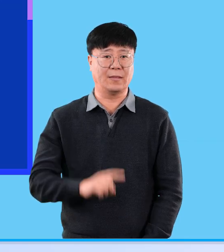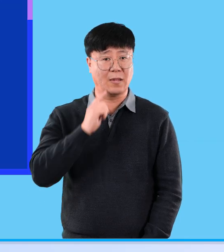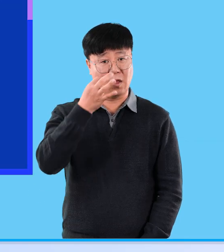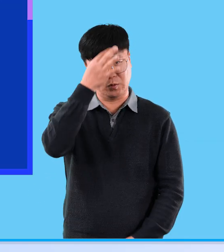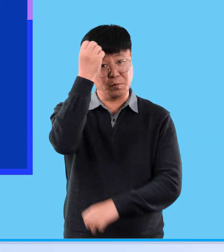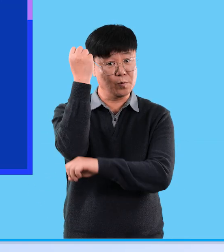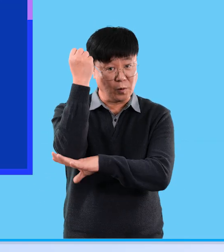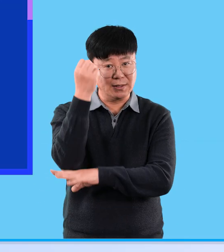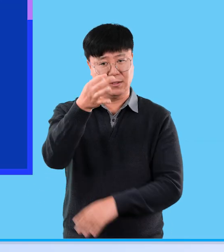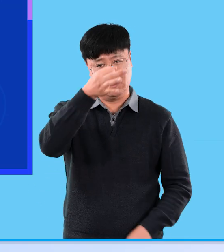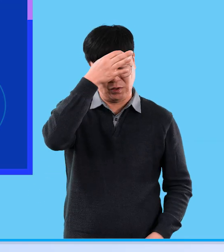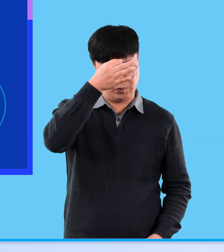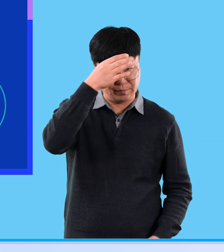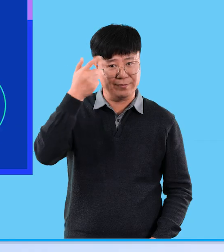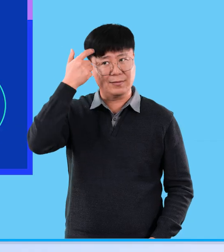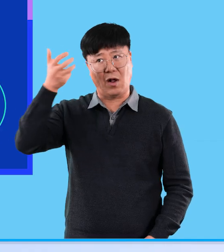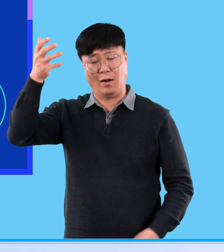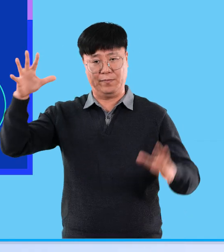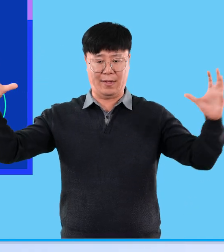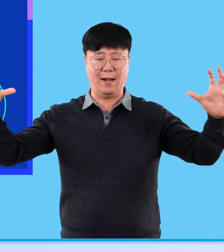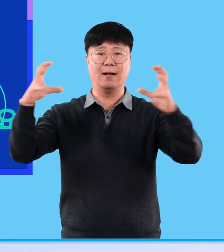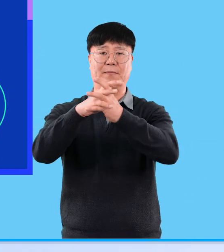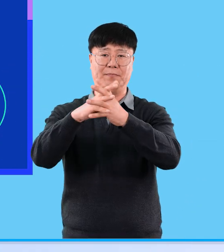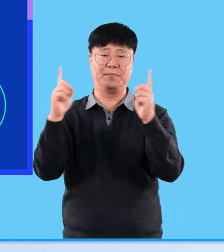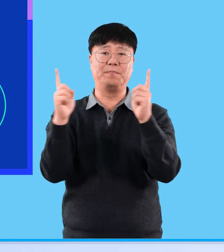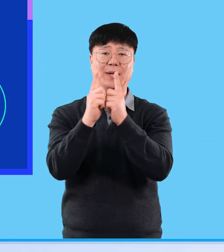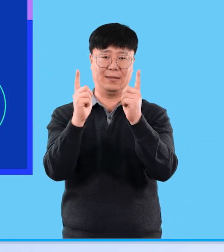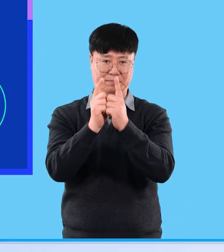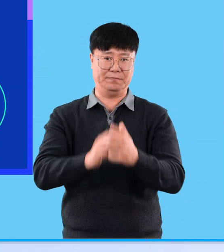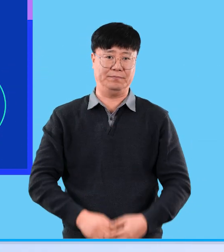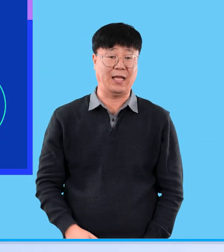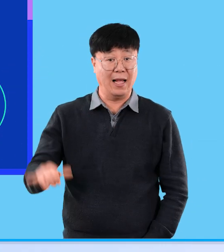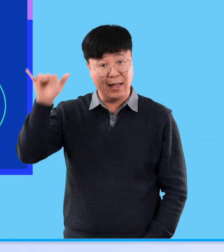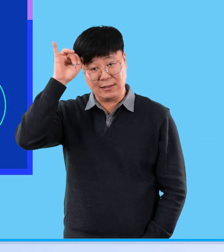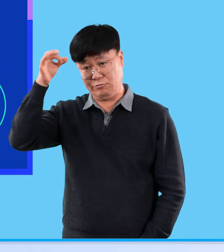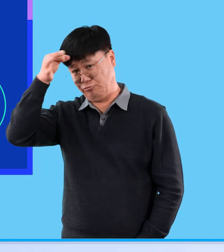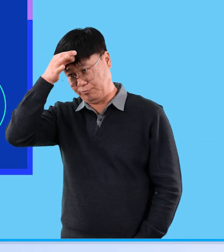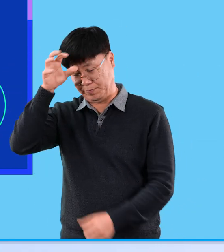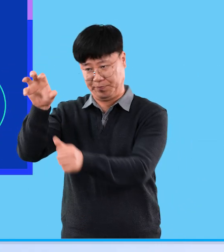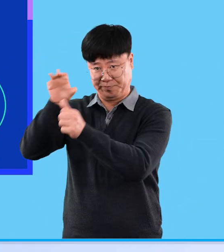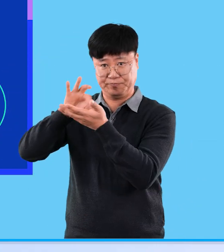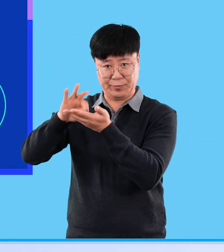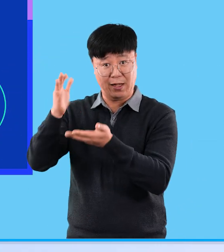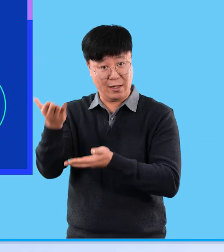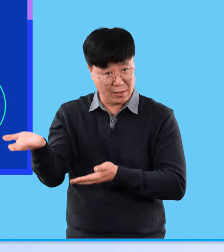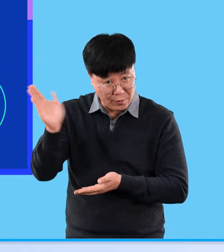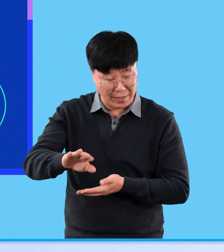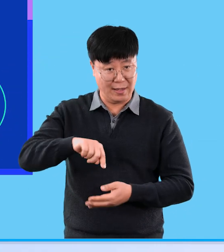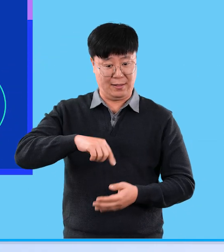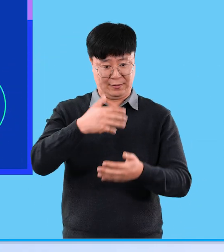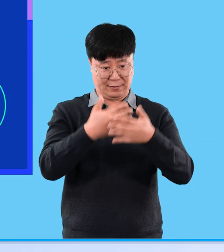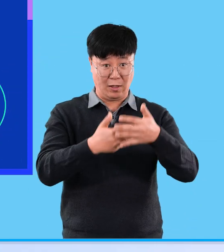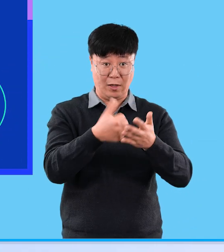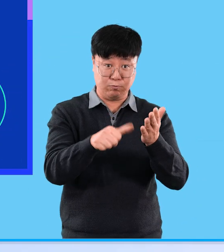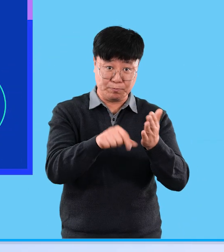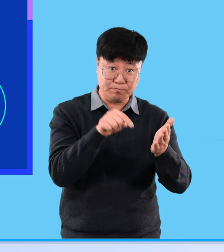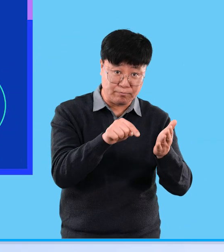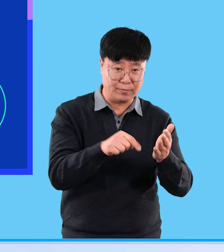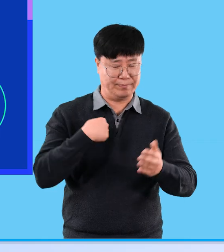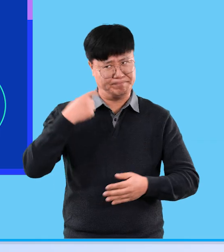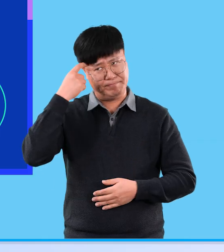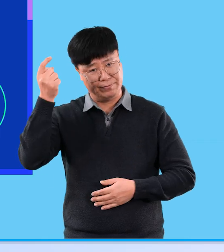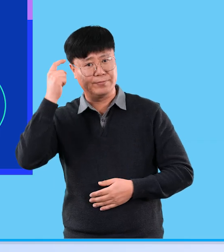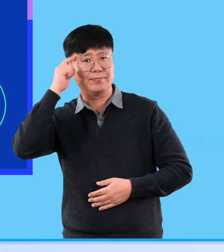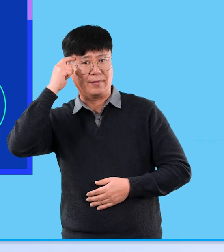예술의 본질은 기술과 영감의 만남입니다. AI라는 기술을 활용하되 작품 속에는